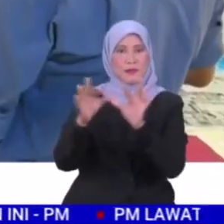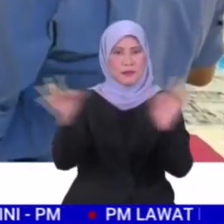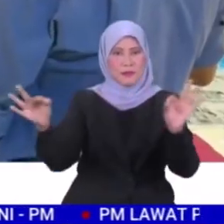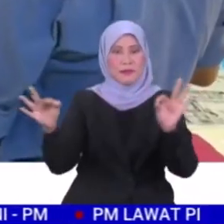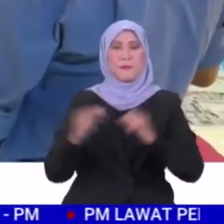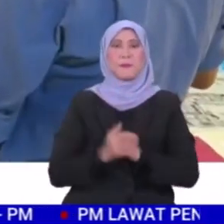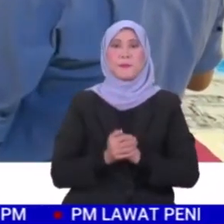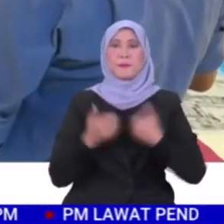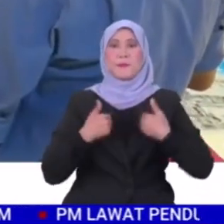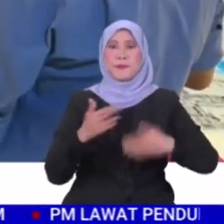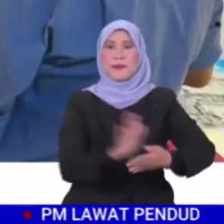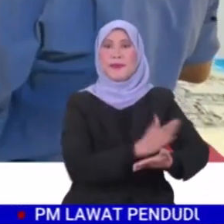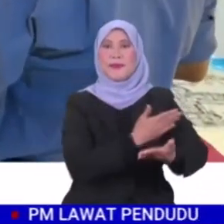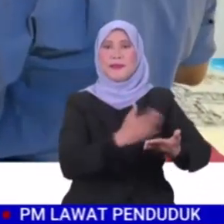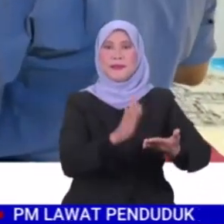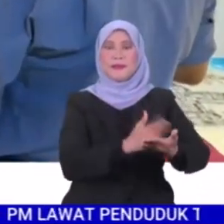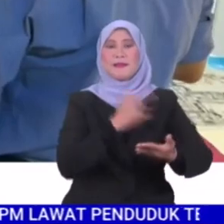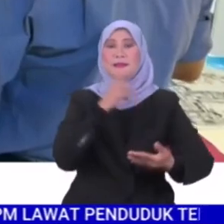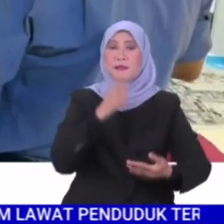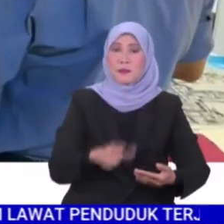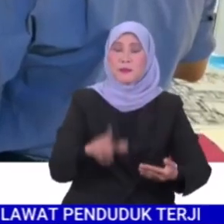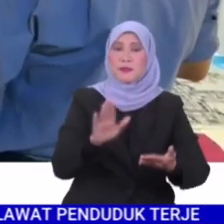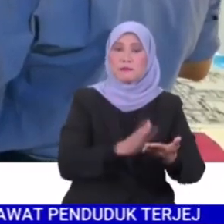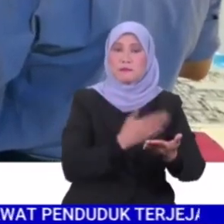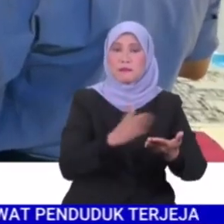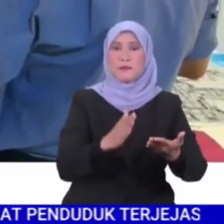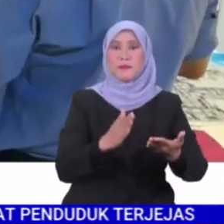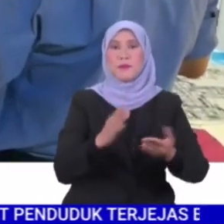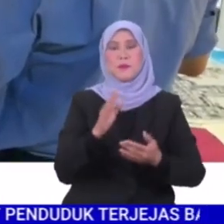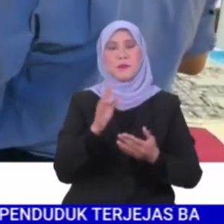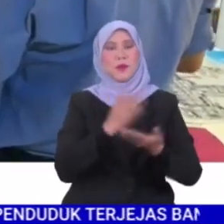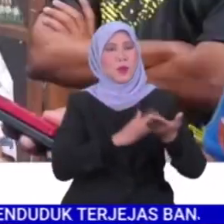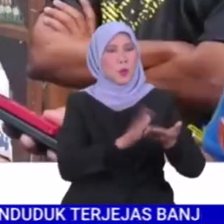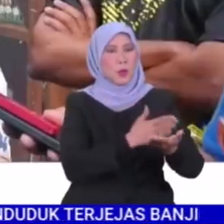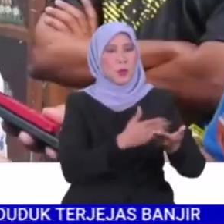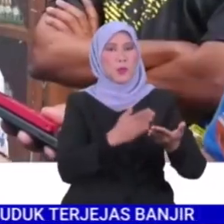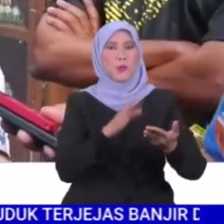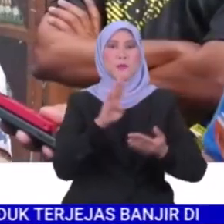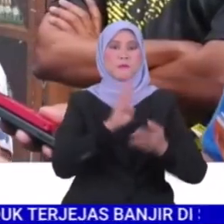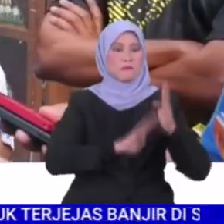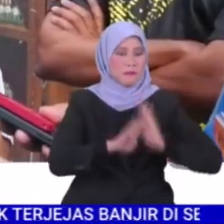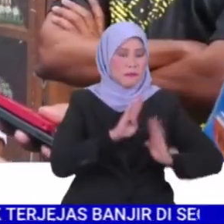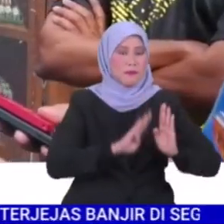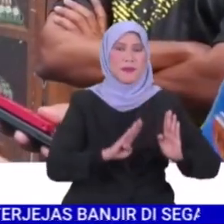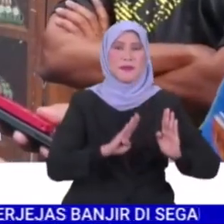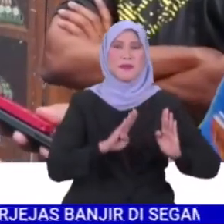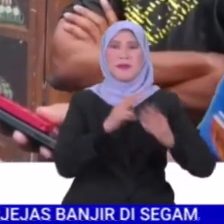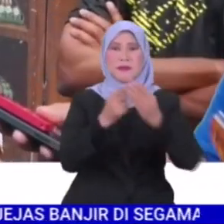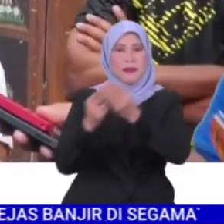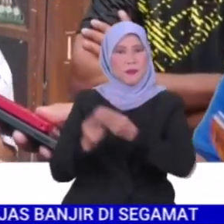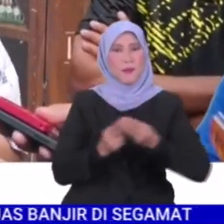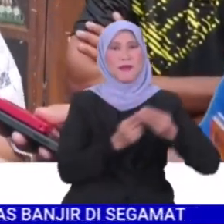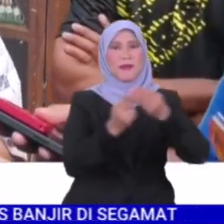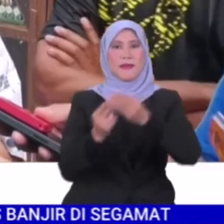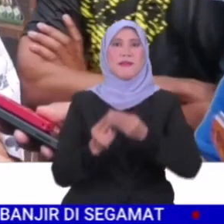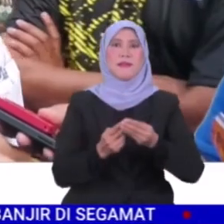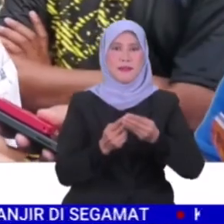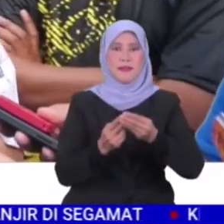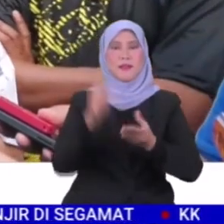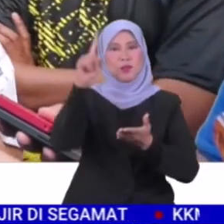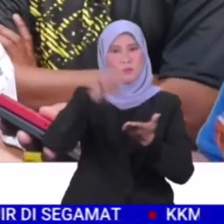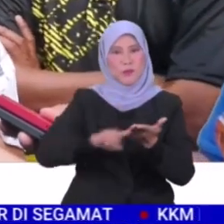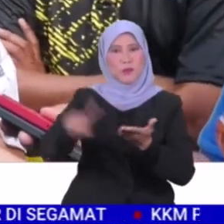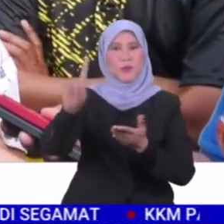nyanyian lagu-lagu lama, lagu-lagu budi, lagu-lagu perpaduan sekali seminggu di Jalan Tuanku Abdul